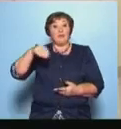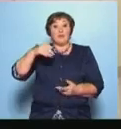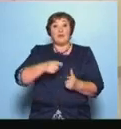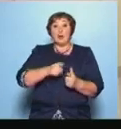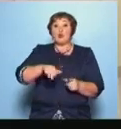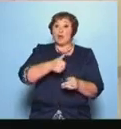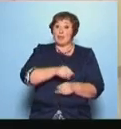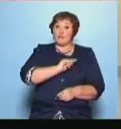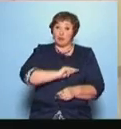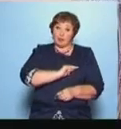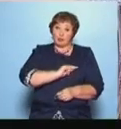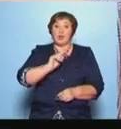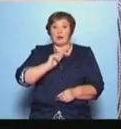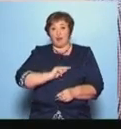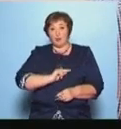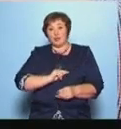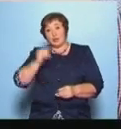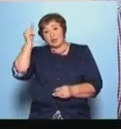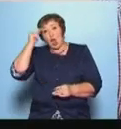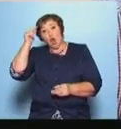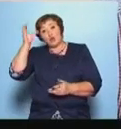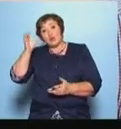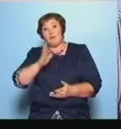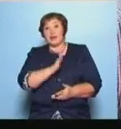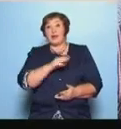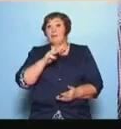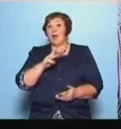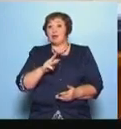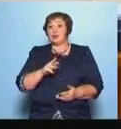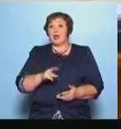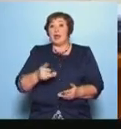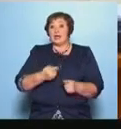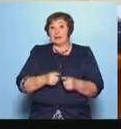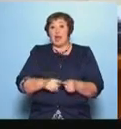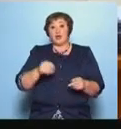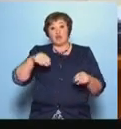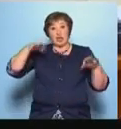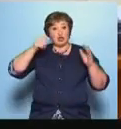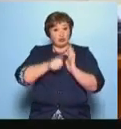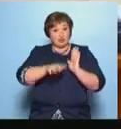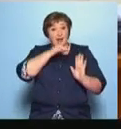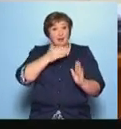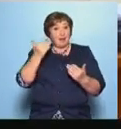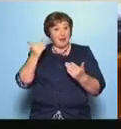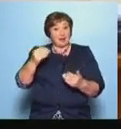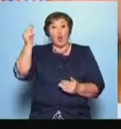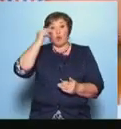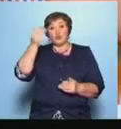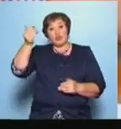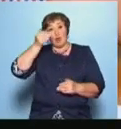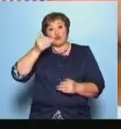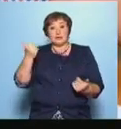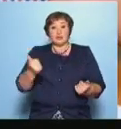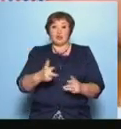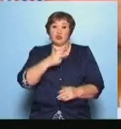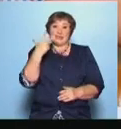основной работой и работой над курсовой. Валерий Крылов, студент из ГТУ. Даром, что в этом году юбилей 60 лет. Учится заочно, сейчас уже на